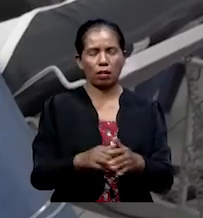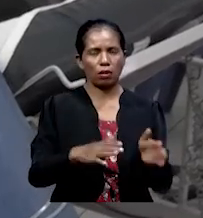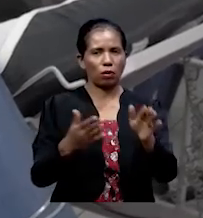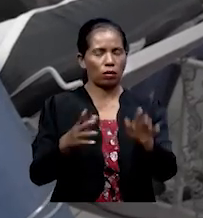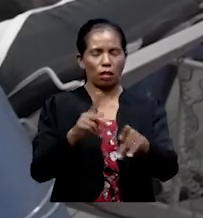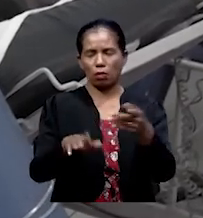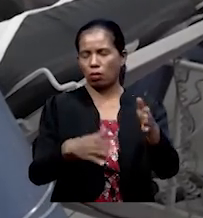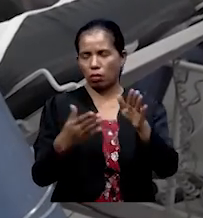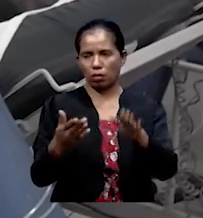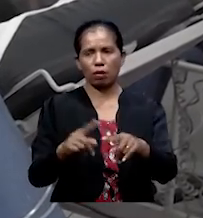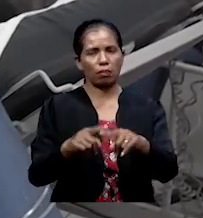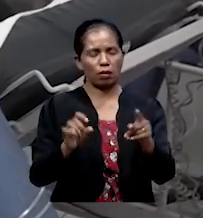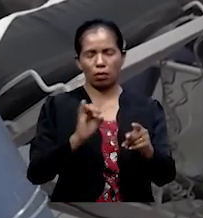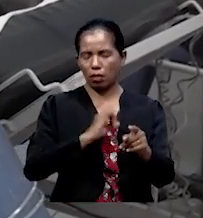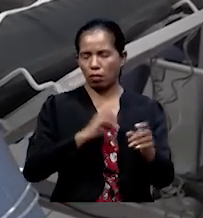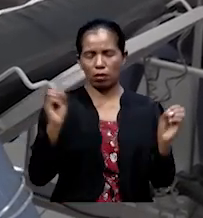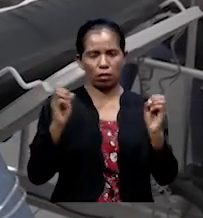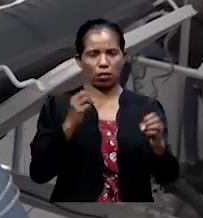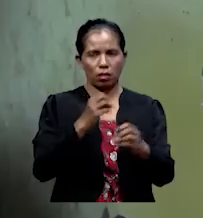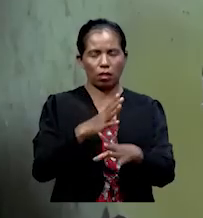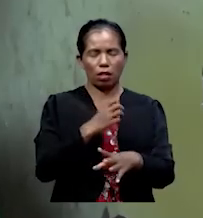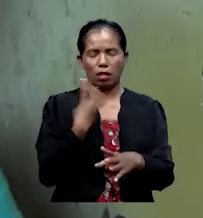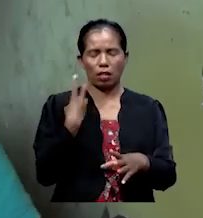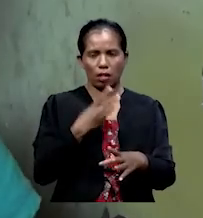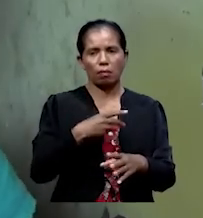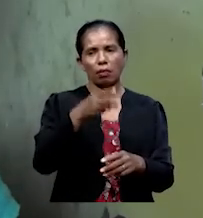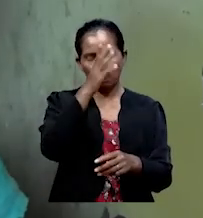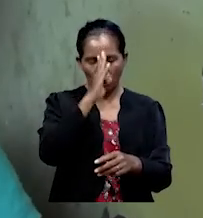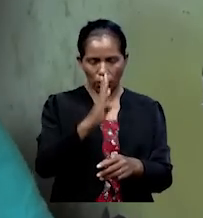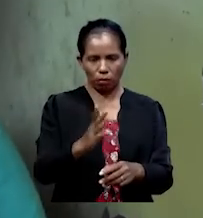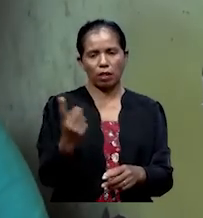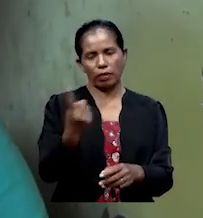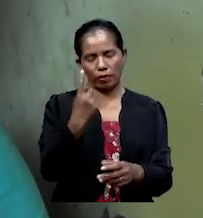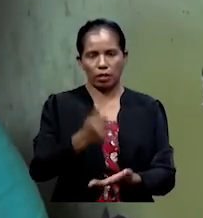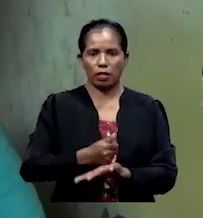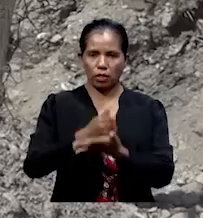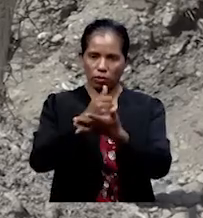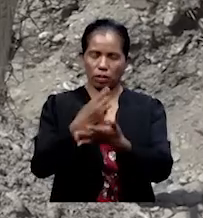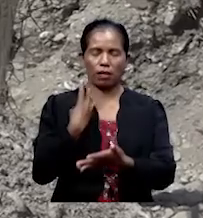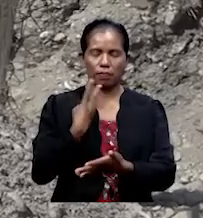sere sendire ma be amne la tau kida amis forso an katak maromak ni sempre ajuda am.